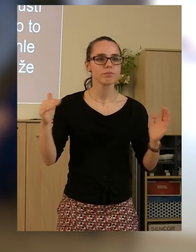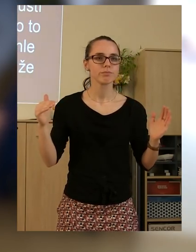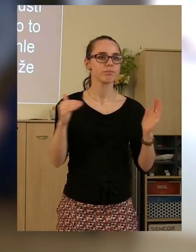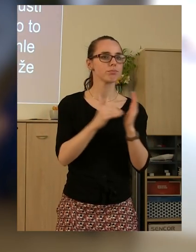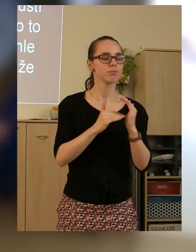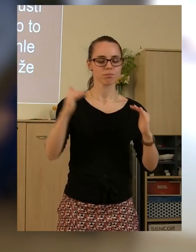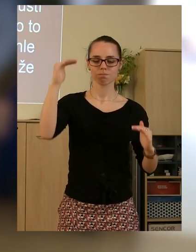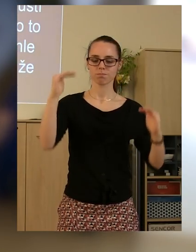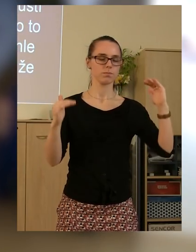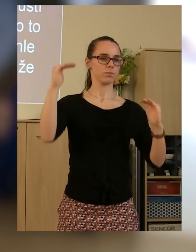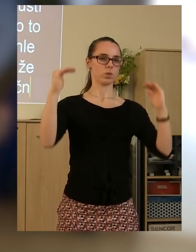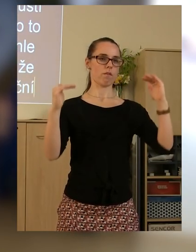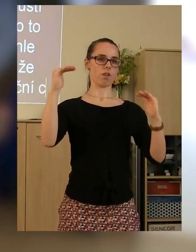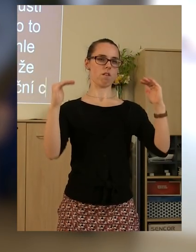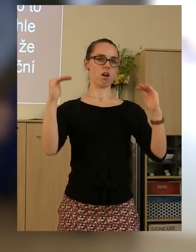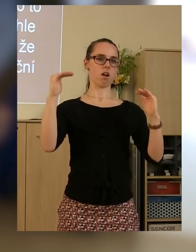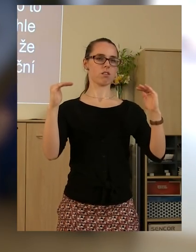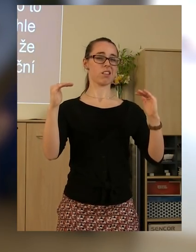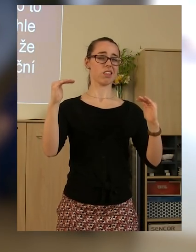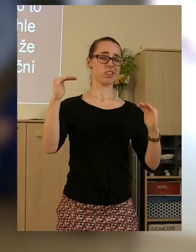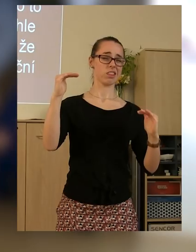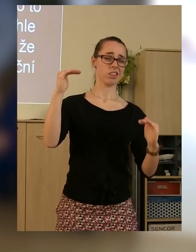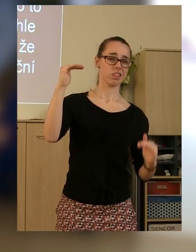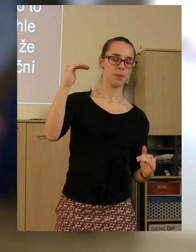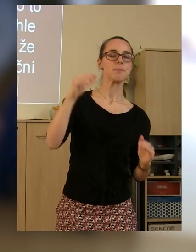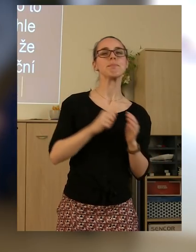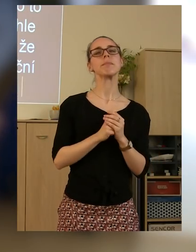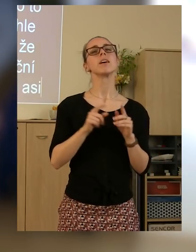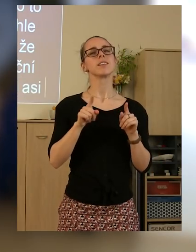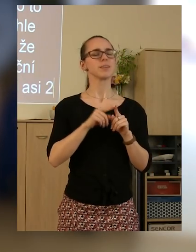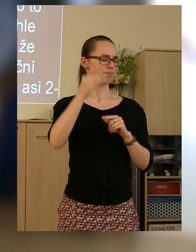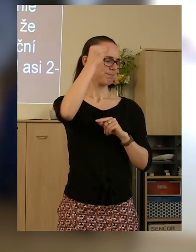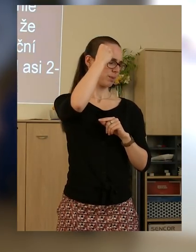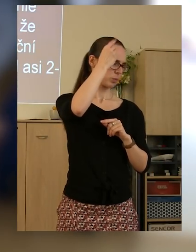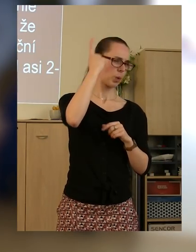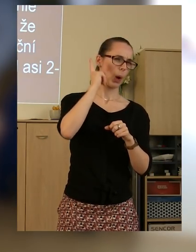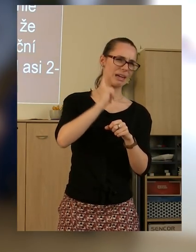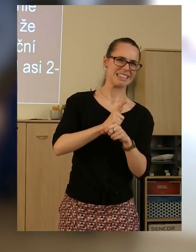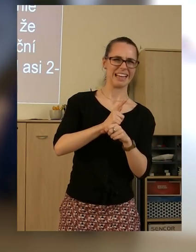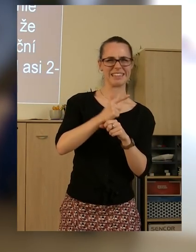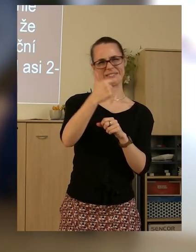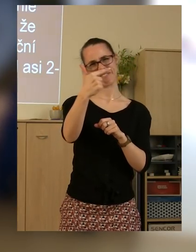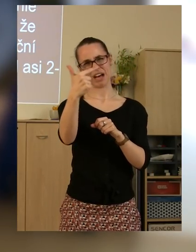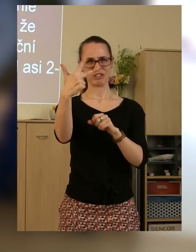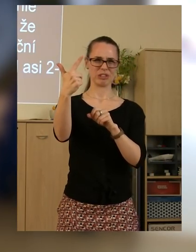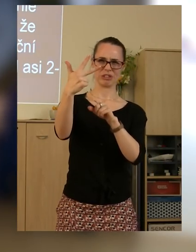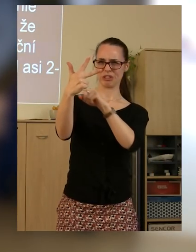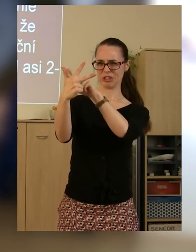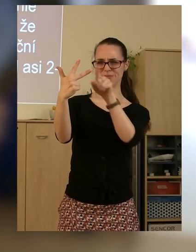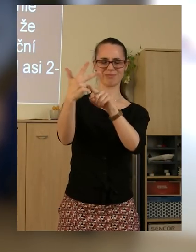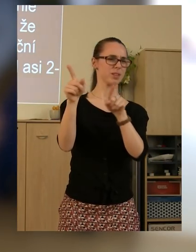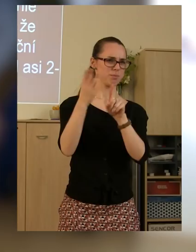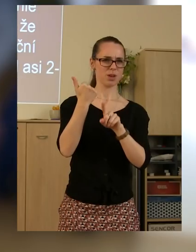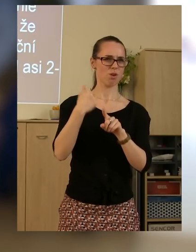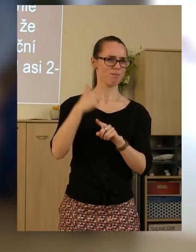kompenzační charakter. Ale to, já jsem měl asi 2 nebo 3 případy náměsíčnosti, ani v jednom případě